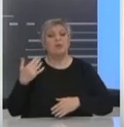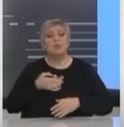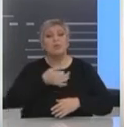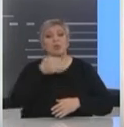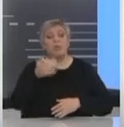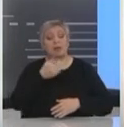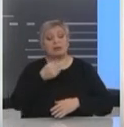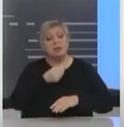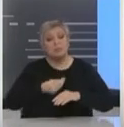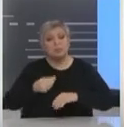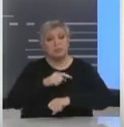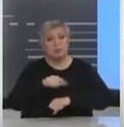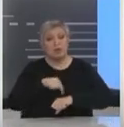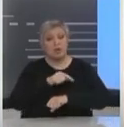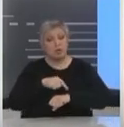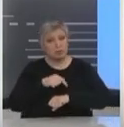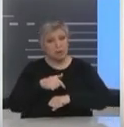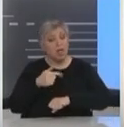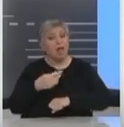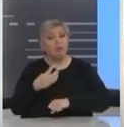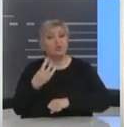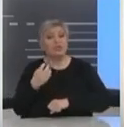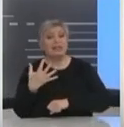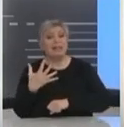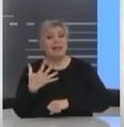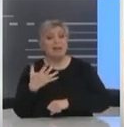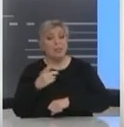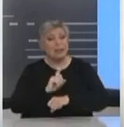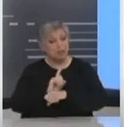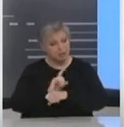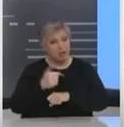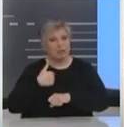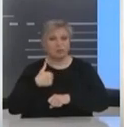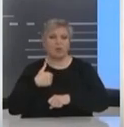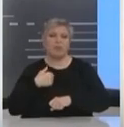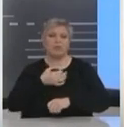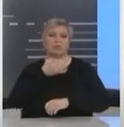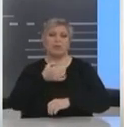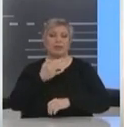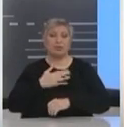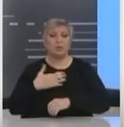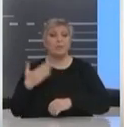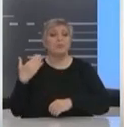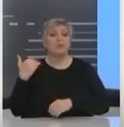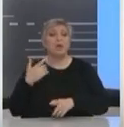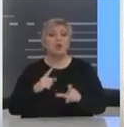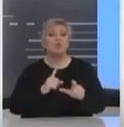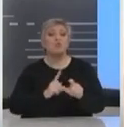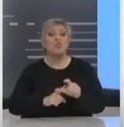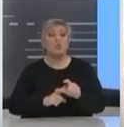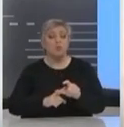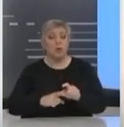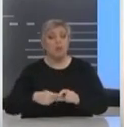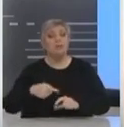Ευχαριστώ πολύ. 35. Υπήρχε ένα κόμμα, λοιπόν, το ΚΚΕ, από το οποίο προέρχεστε